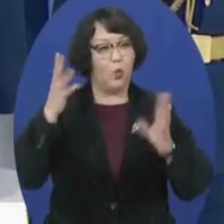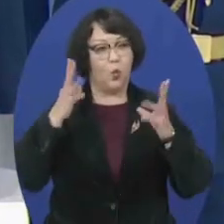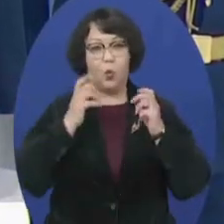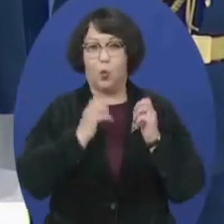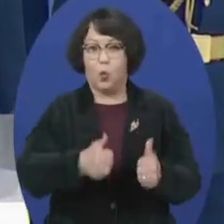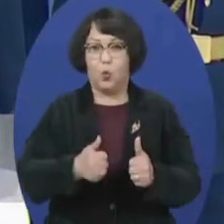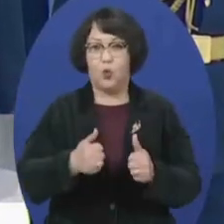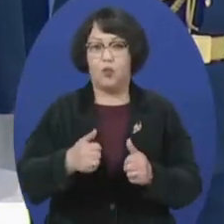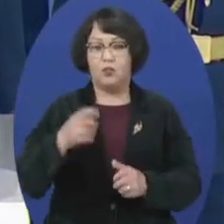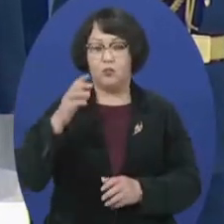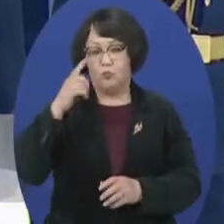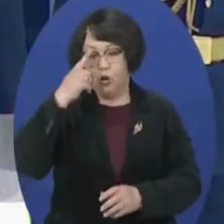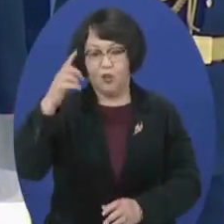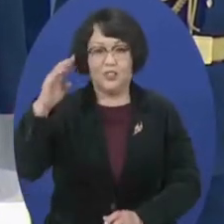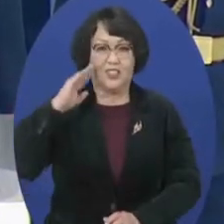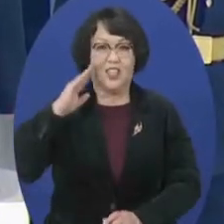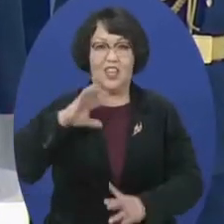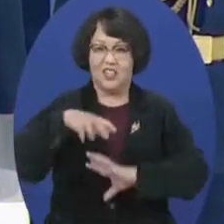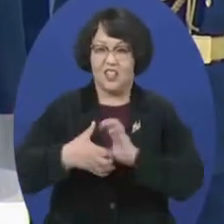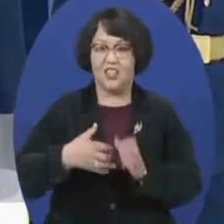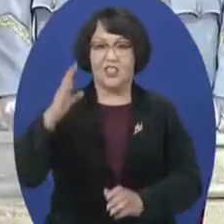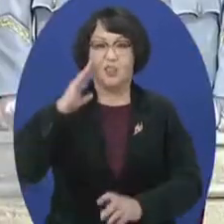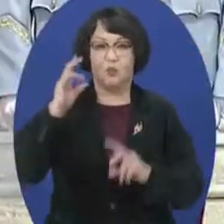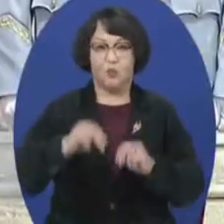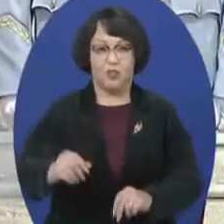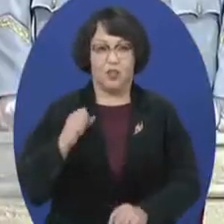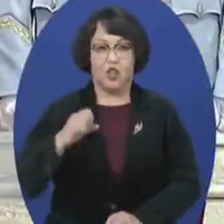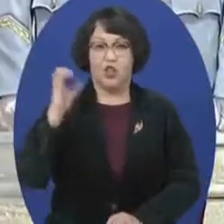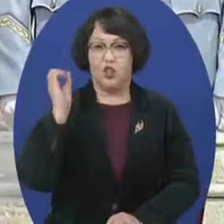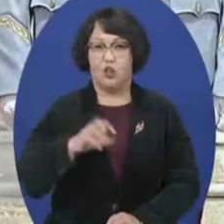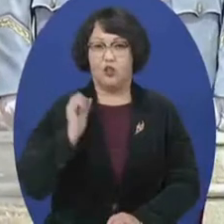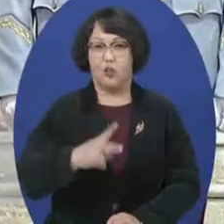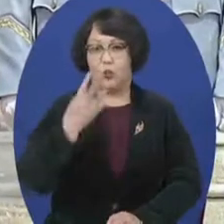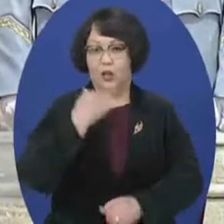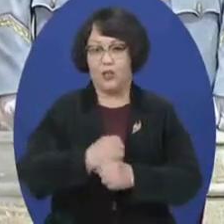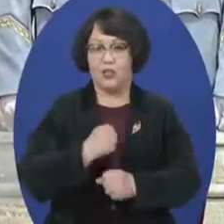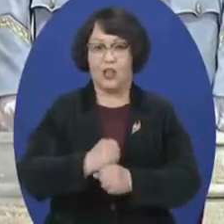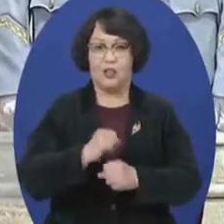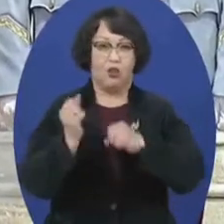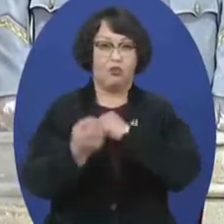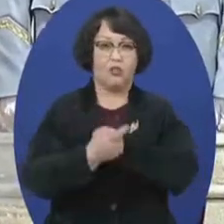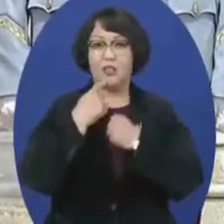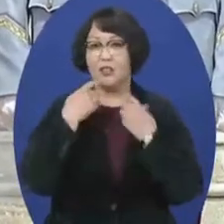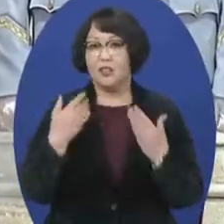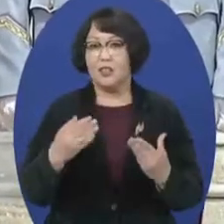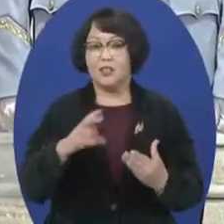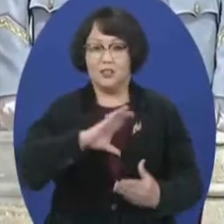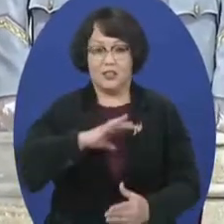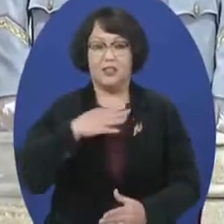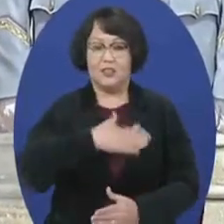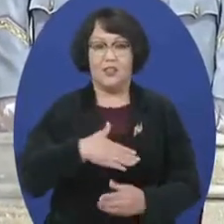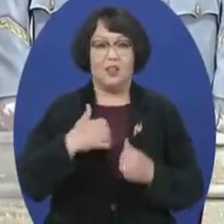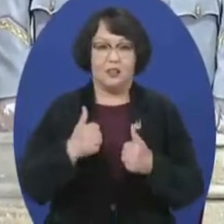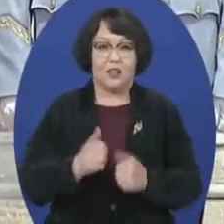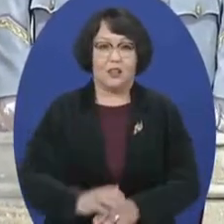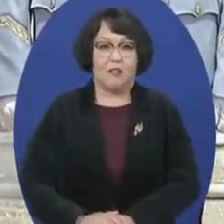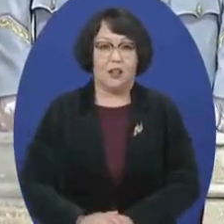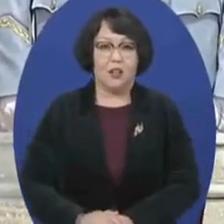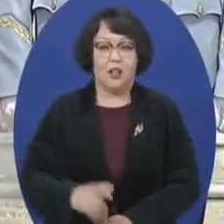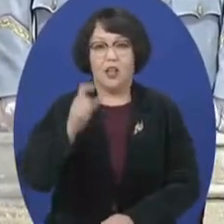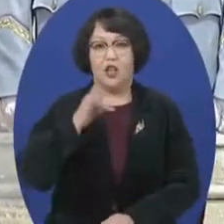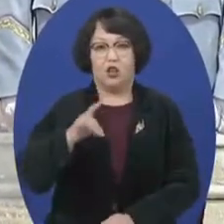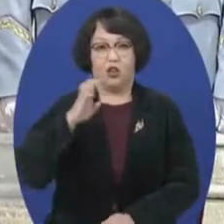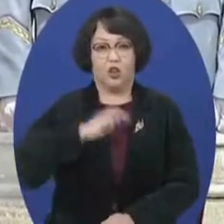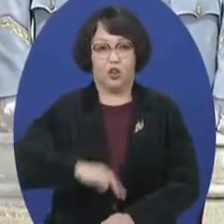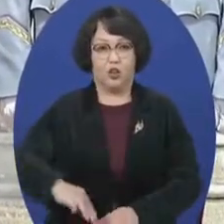дэлхийн зэрэг болж чадсныг ёслолын энэ арга хэмжээнд тэмдэглэн хэлэхэд таатай байна. Эх орны төлөө